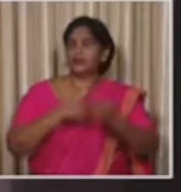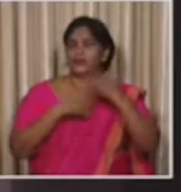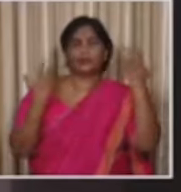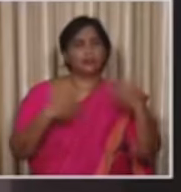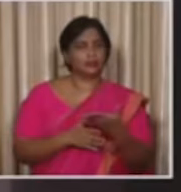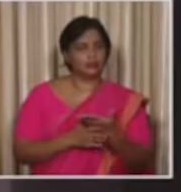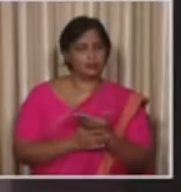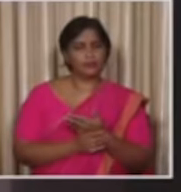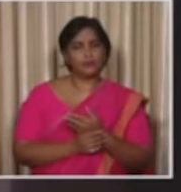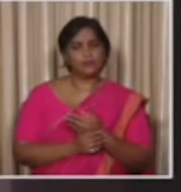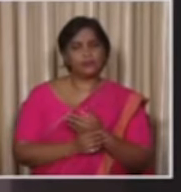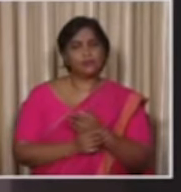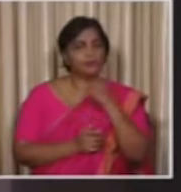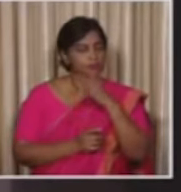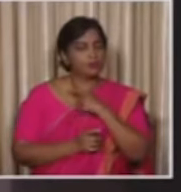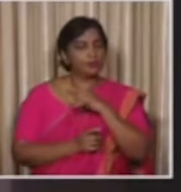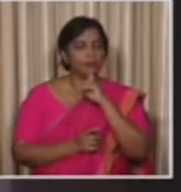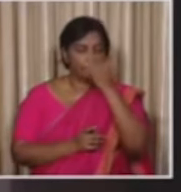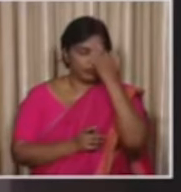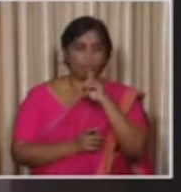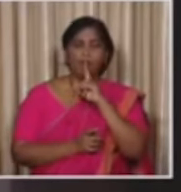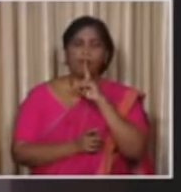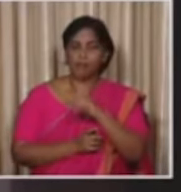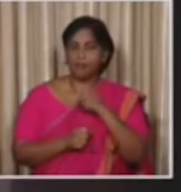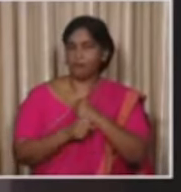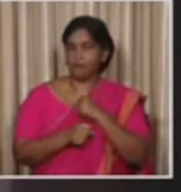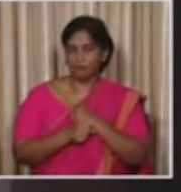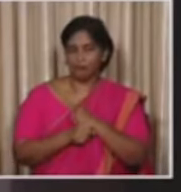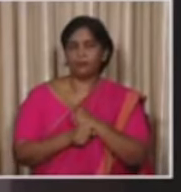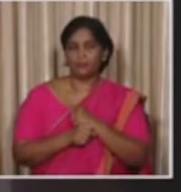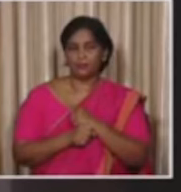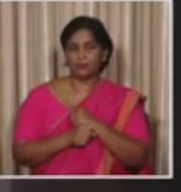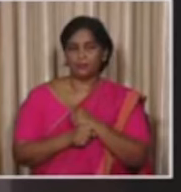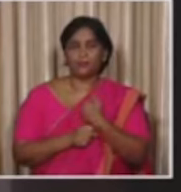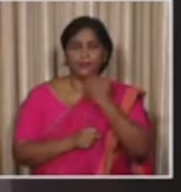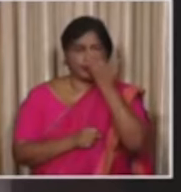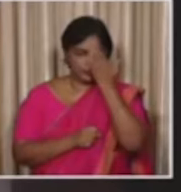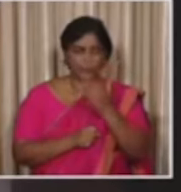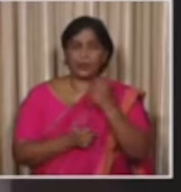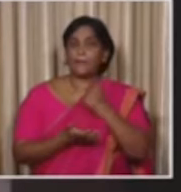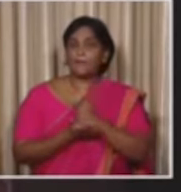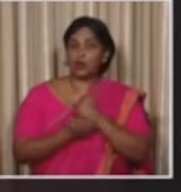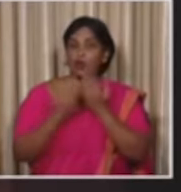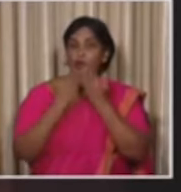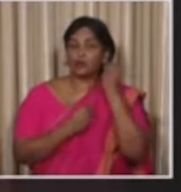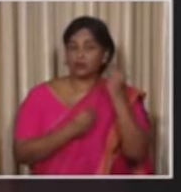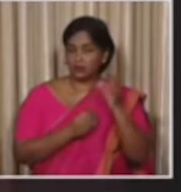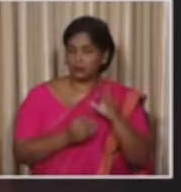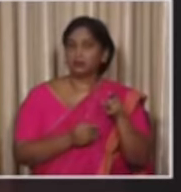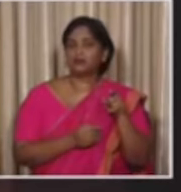ඉවරයි. ඒ නිසා මම කාරුණික ඉල්ලීමක් කරන ආණ්ඩුවෙන් කරුණා කරලා මහ බැංකුවට උපදෙස් ලබා